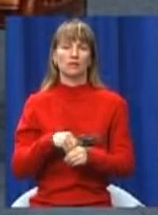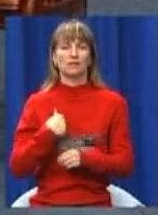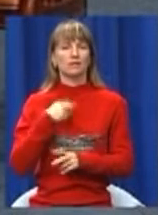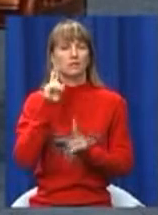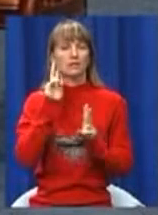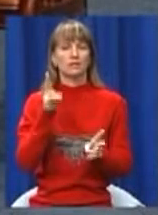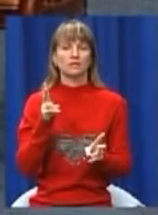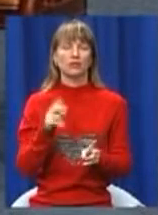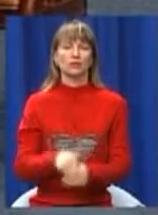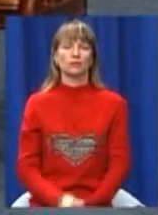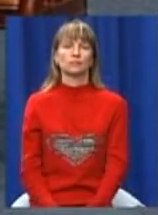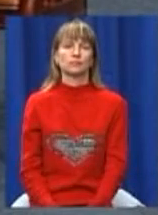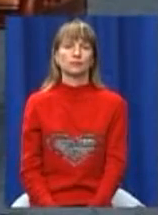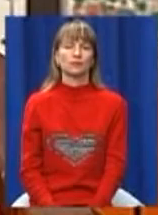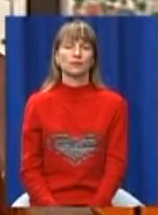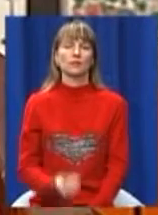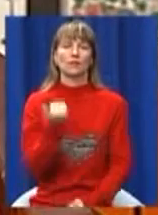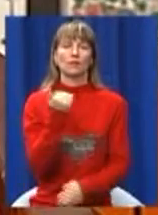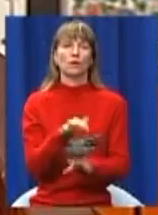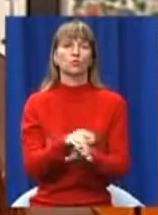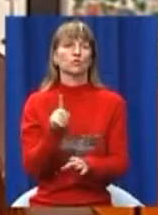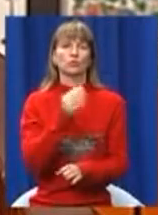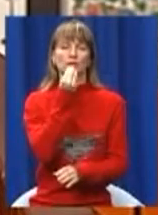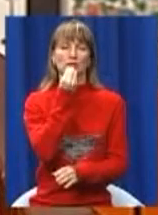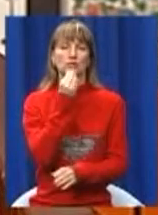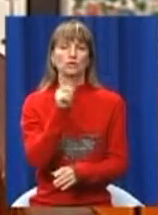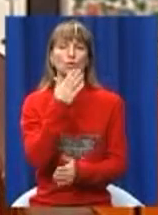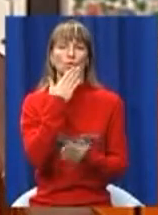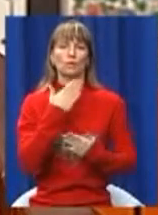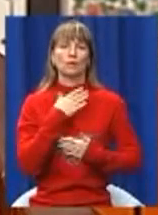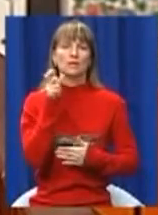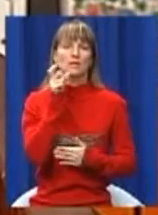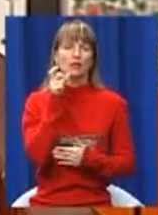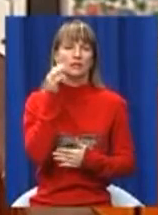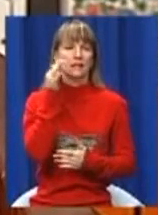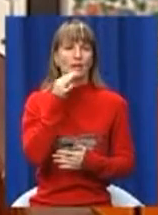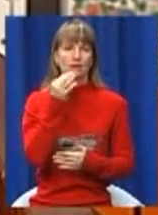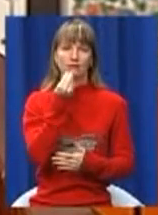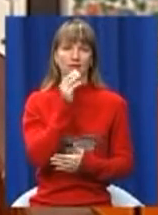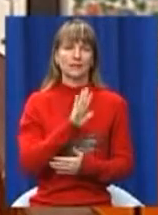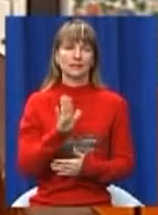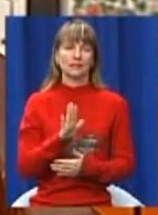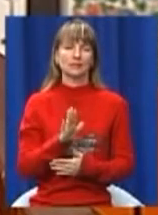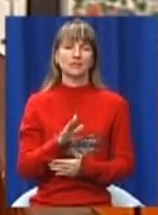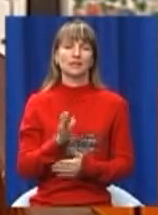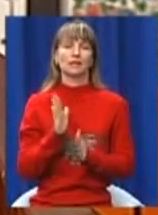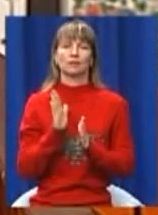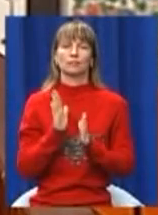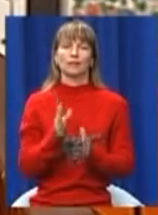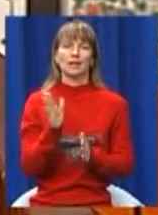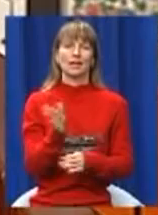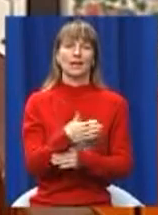таких котів зовсім не знаю. А твій котик чим харчується? Що він полюбляє? Солодке взагалі не їсть? Ні, він їсть